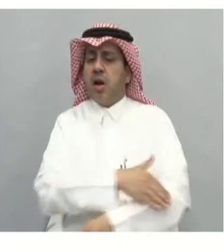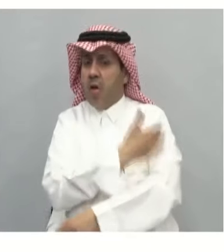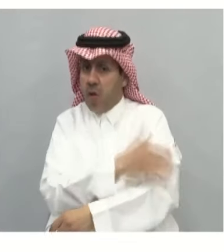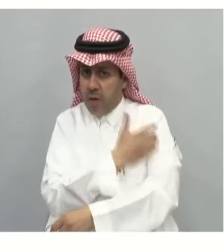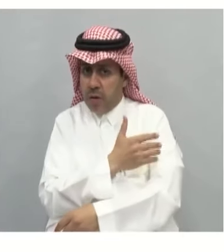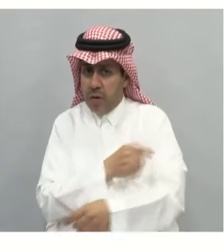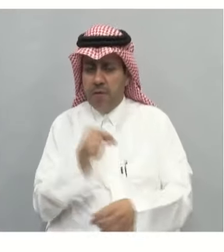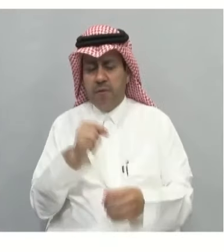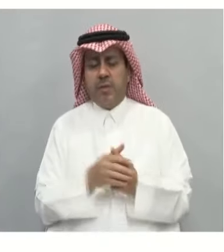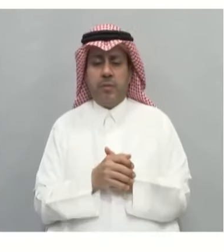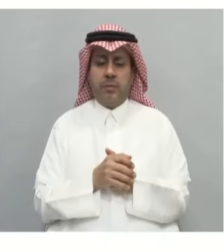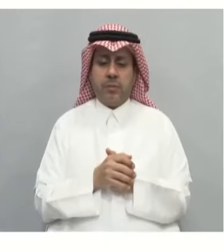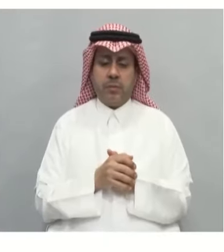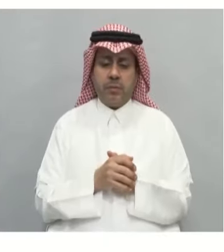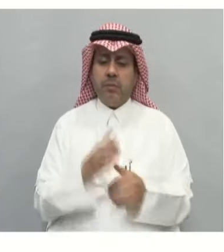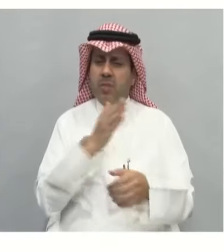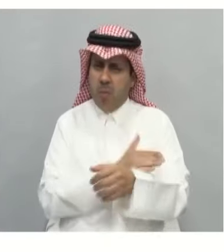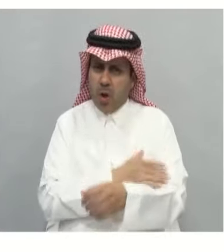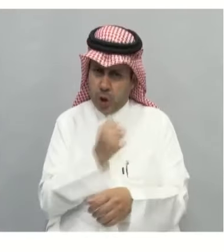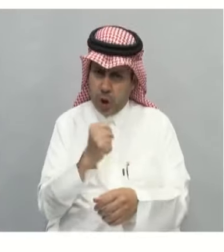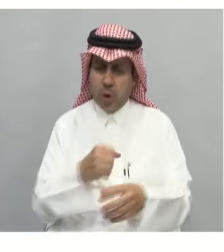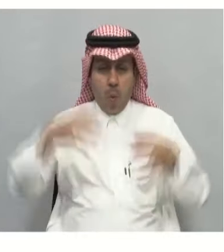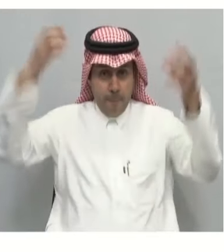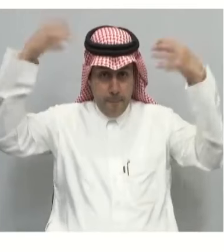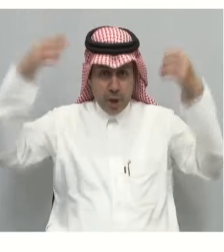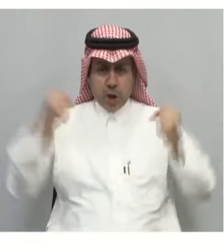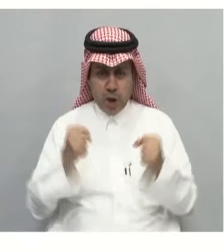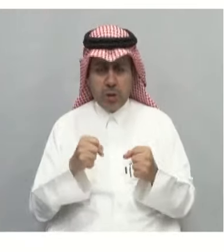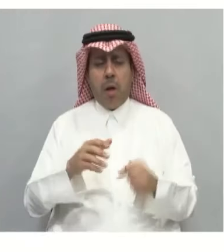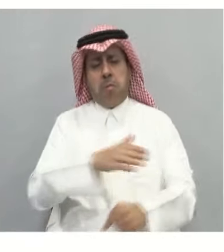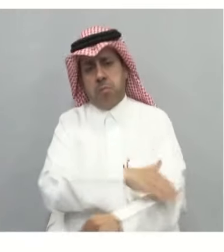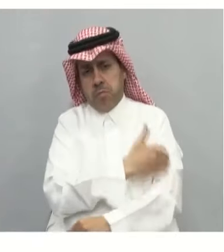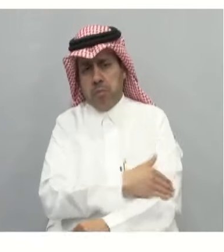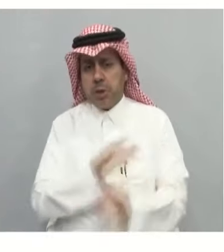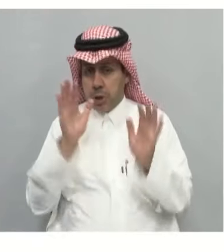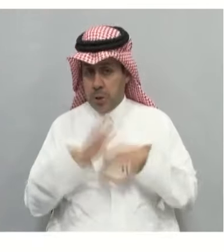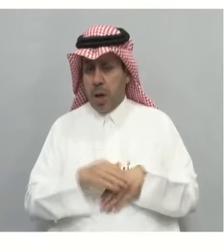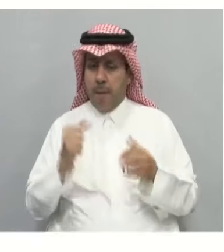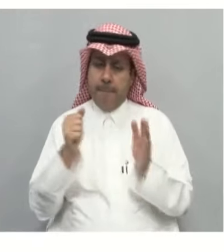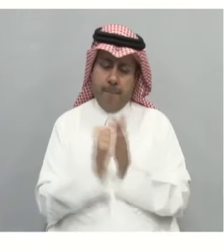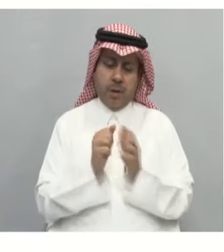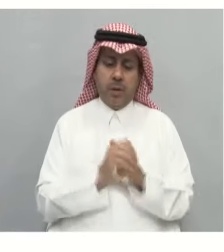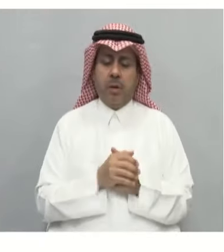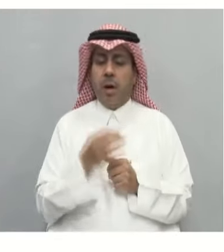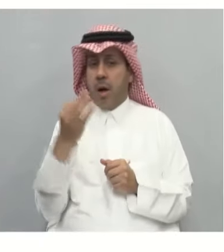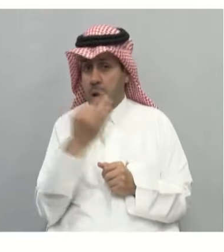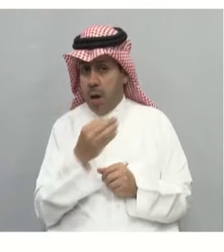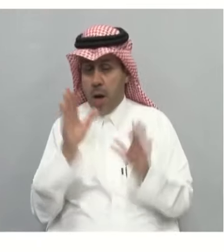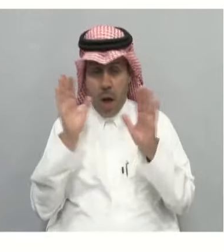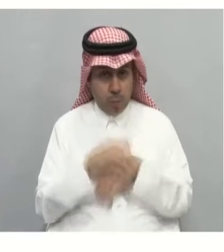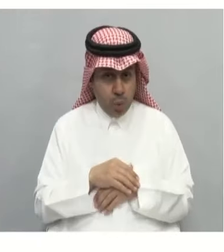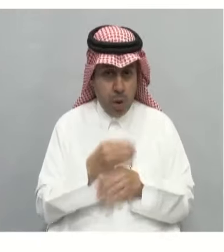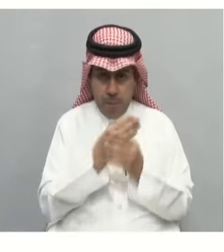العذر قبل قليل المرض او المطر الشديد الذي يشق معه الحضور الى المسجد قال عبد الله بن مسعود رضي الله